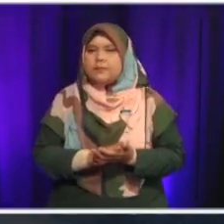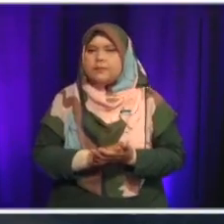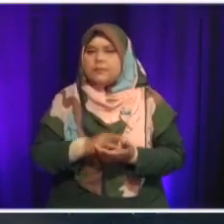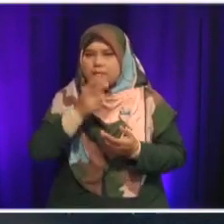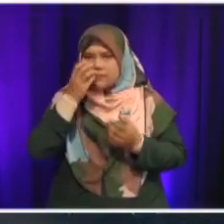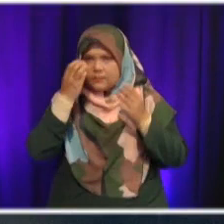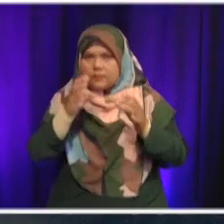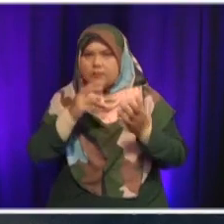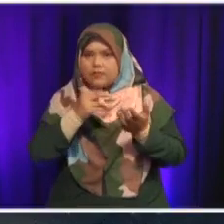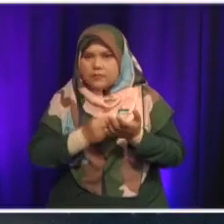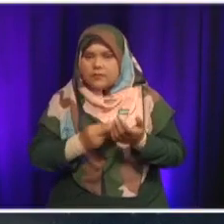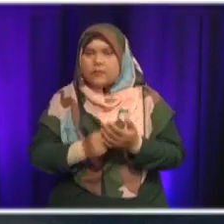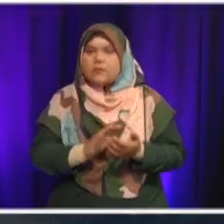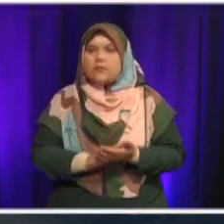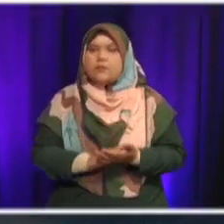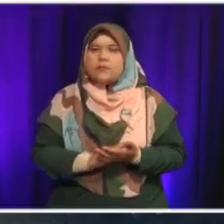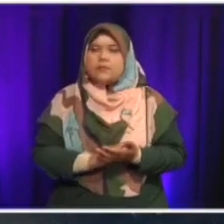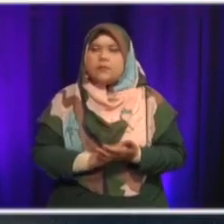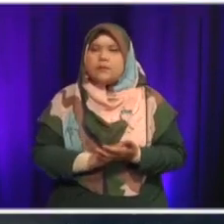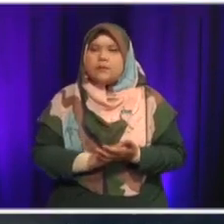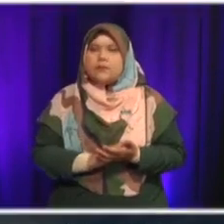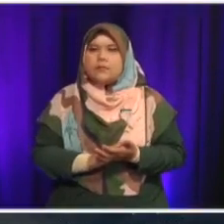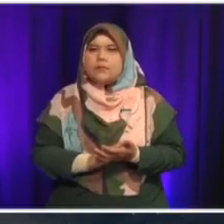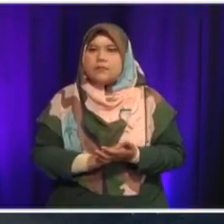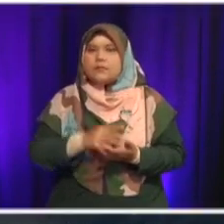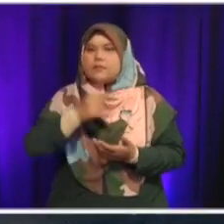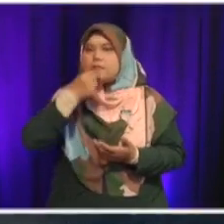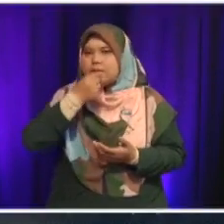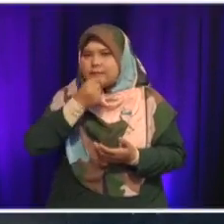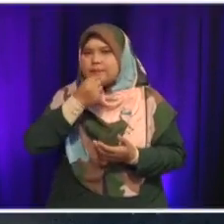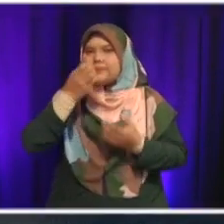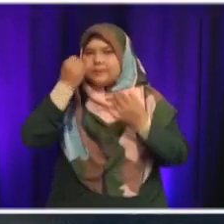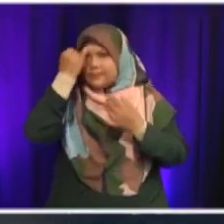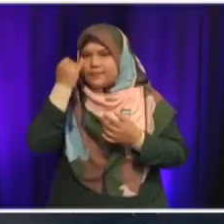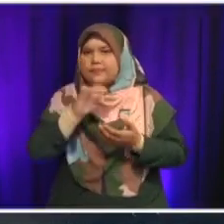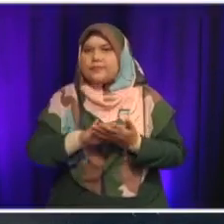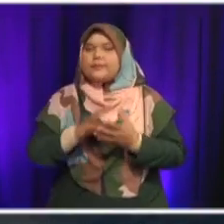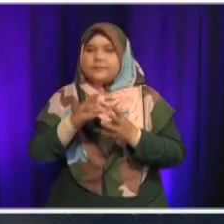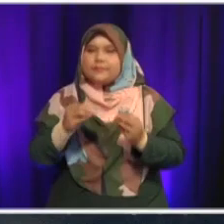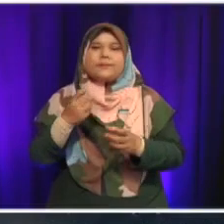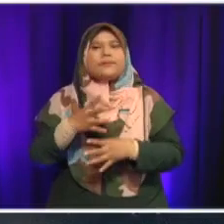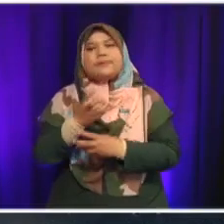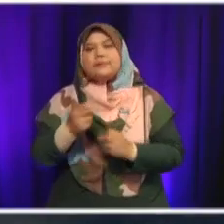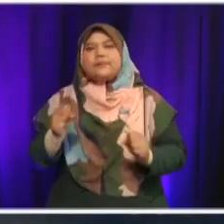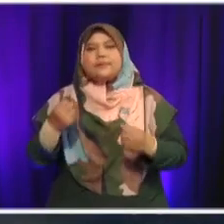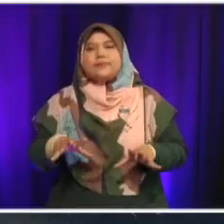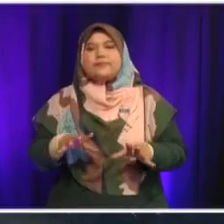akan menilai murid tersebut mencapai pada gigi itu baru habis oke